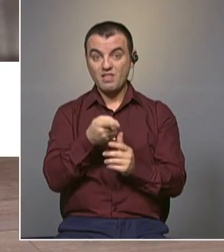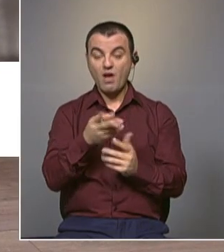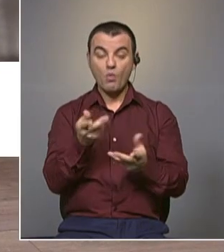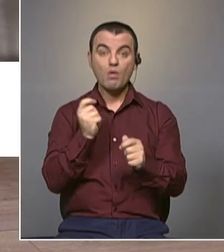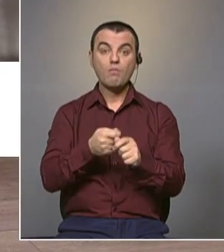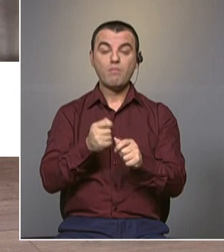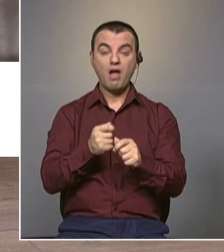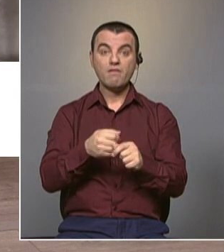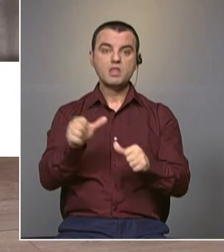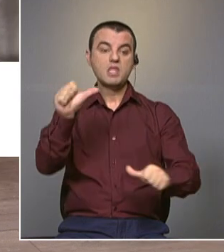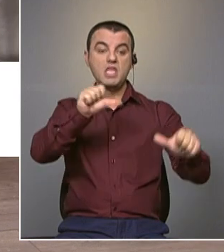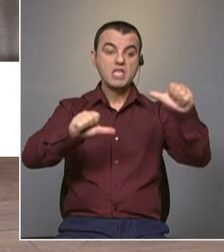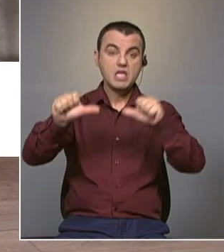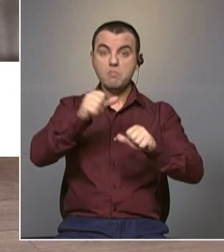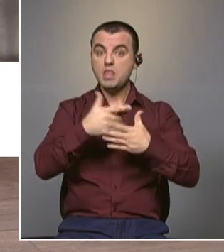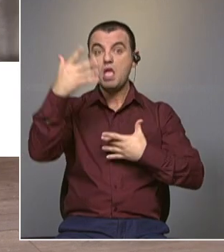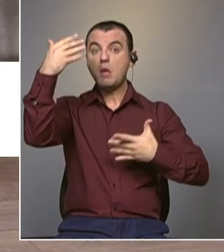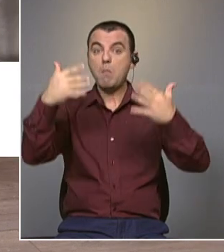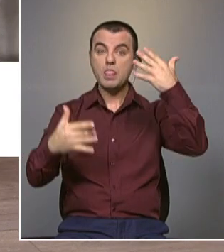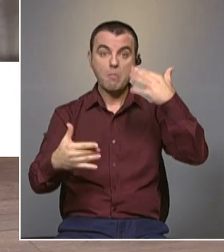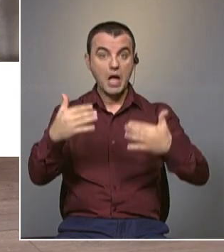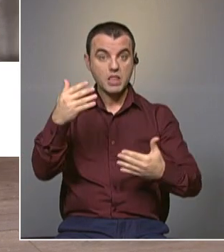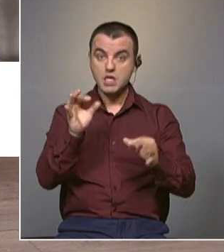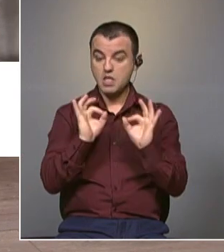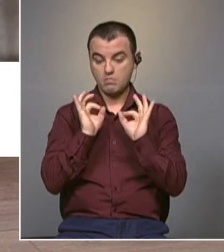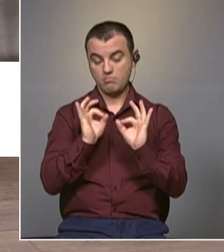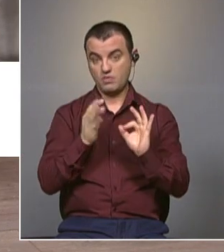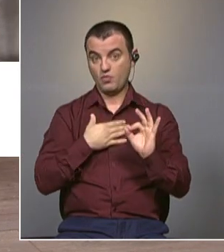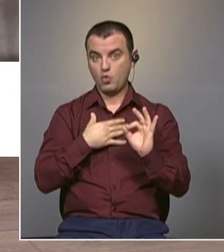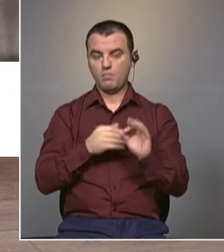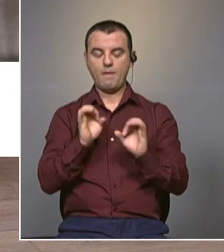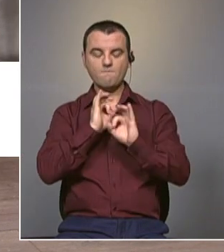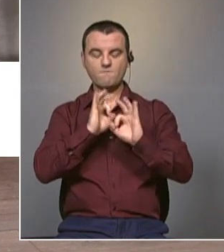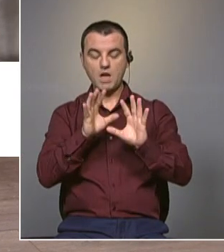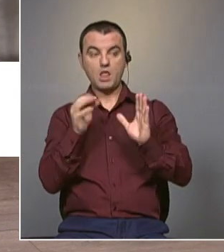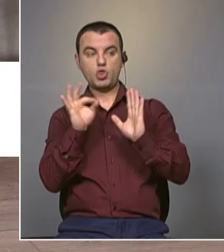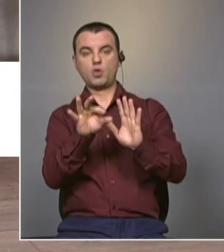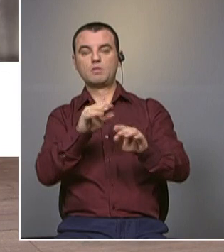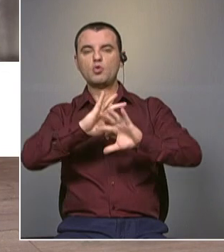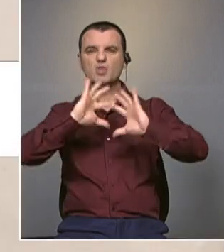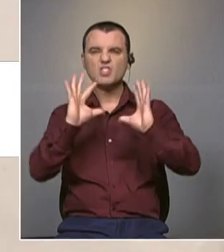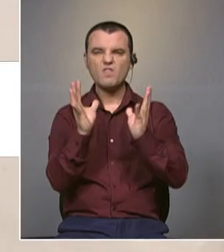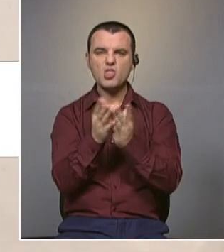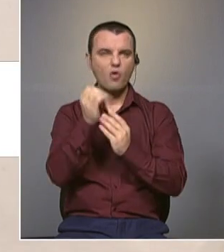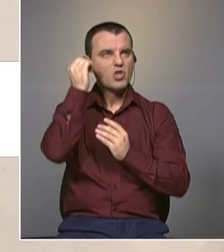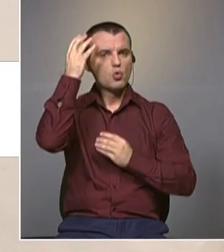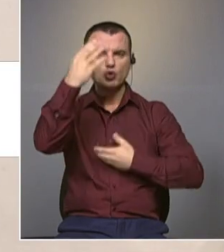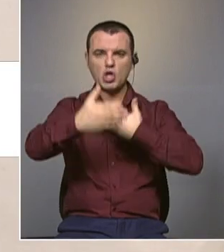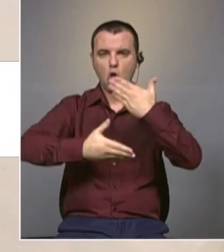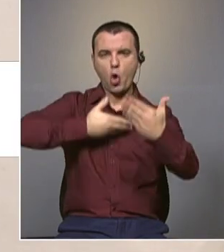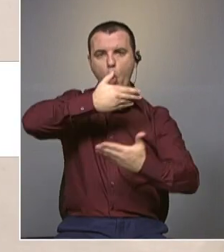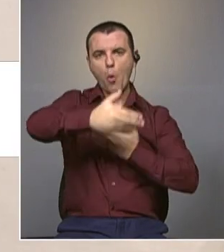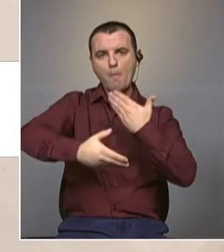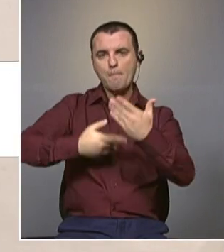в химията и математиката, действително има мигновен достъп до световния научен обмен на знания, докато това,